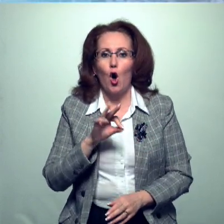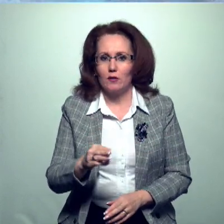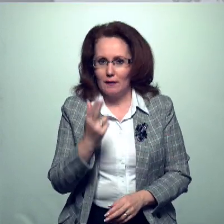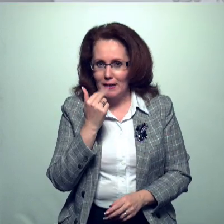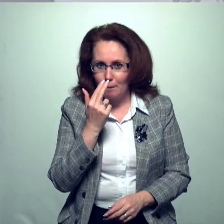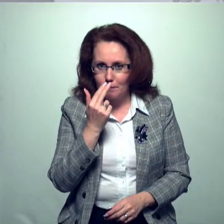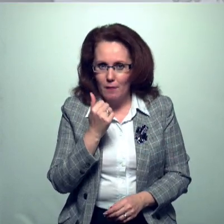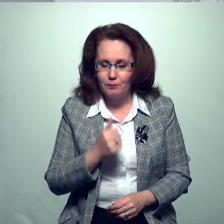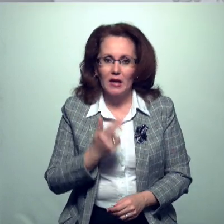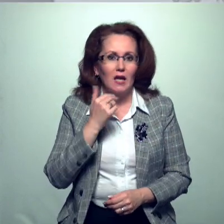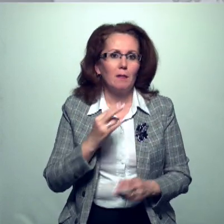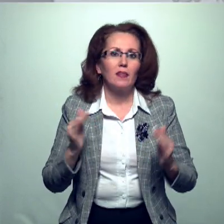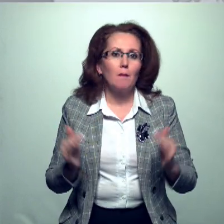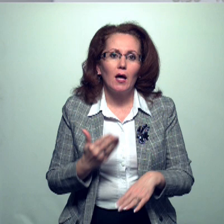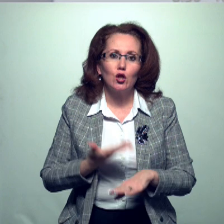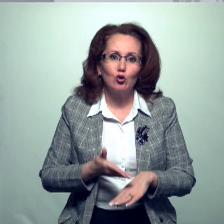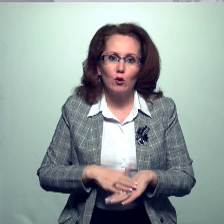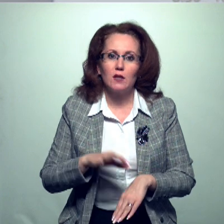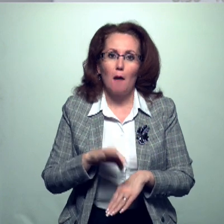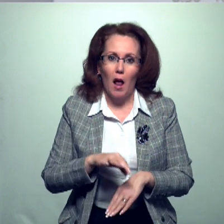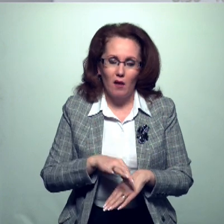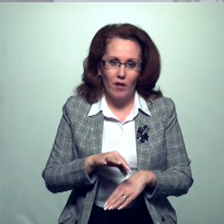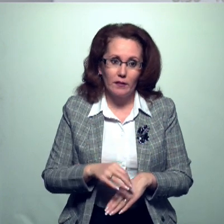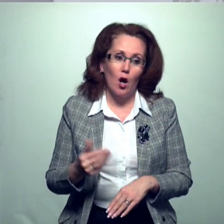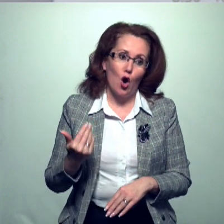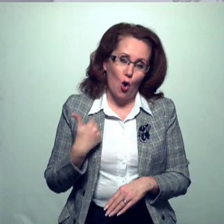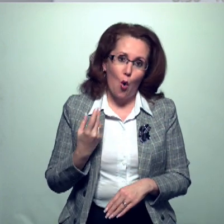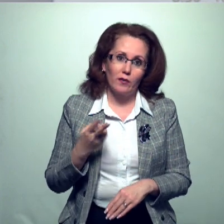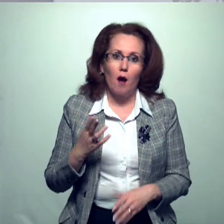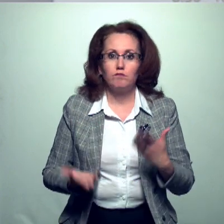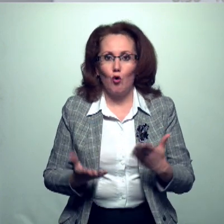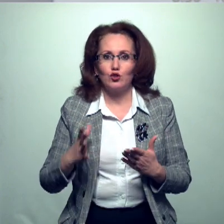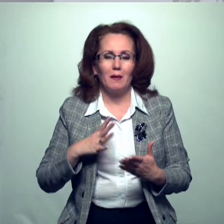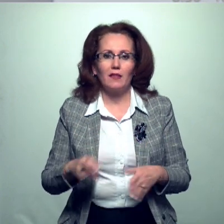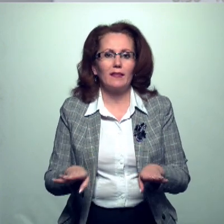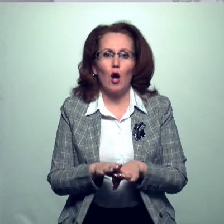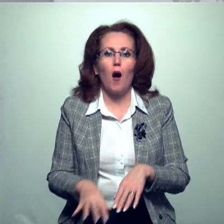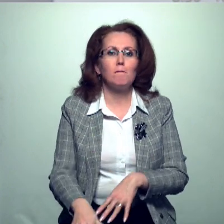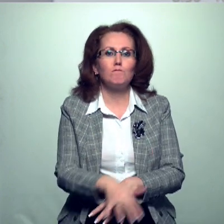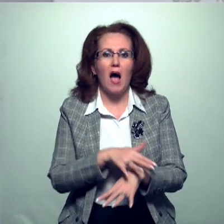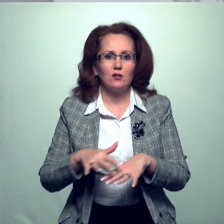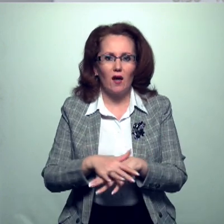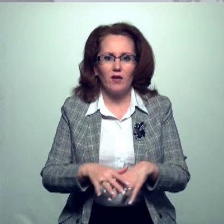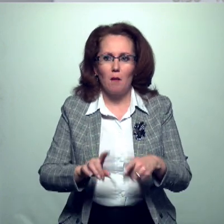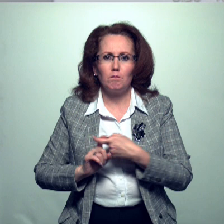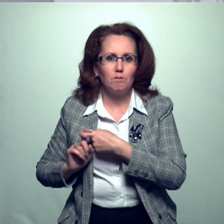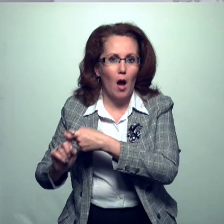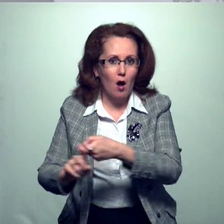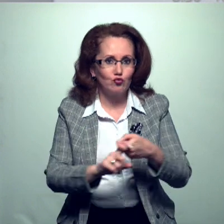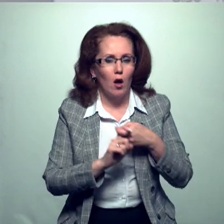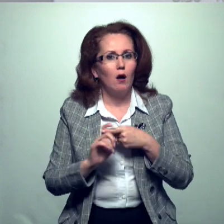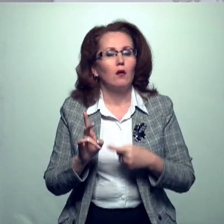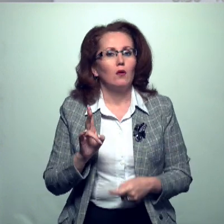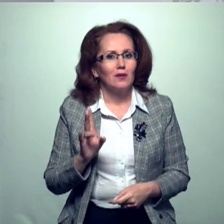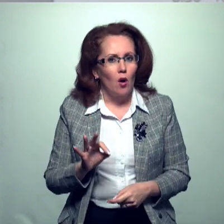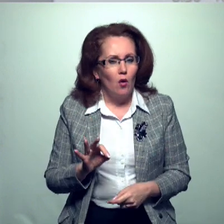гриппа. Грипп не менее тяжелое заболевание, хотя, может быть, не с таким массовым поражением, да? Но тем не